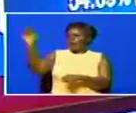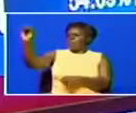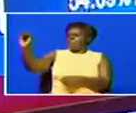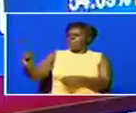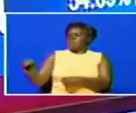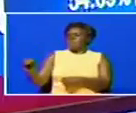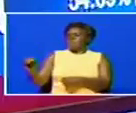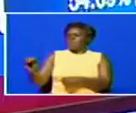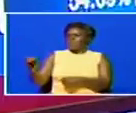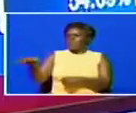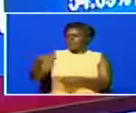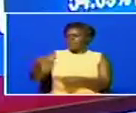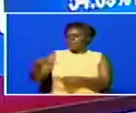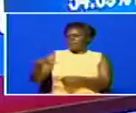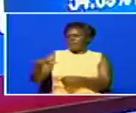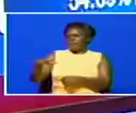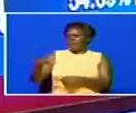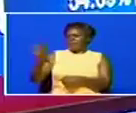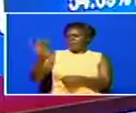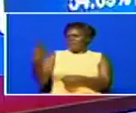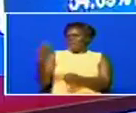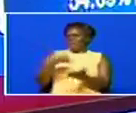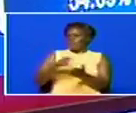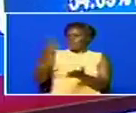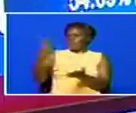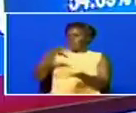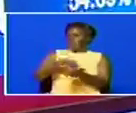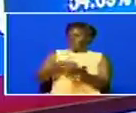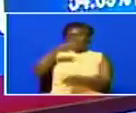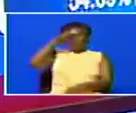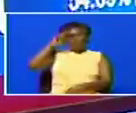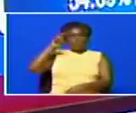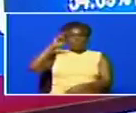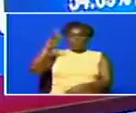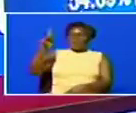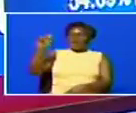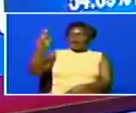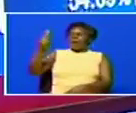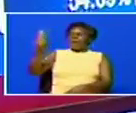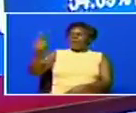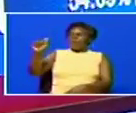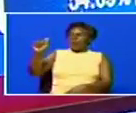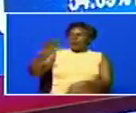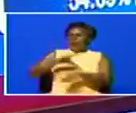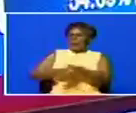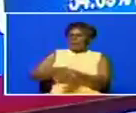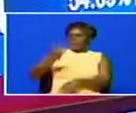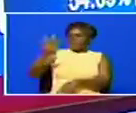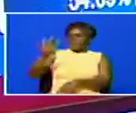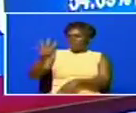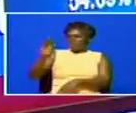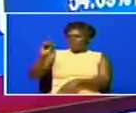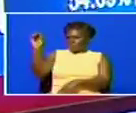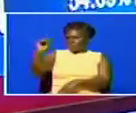zilizopigwa katika eneo hilo na kuorodheshwa nafasi ya tatu, nafasi ya pili ikiwa Martha wa Gari Karua ambaye alipata 40.79% ya